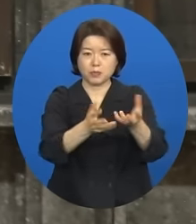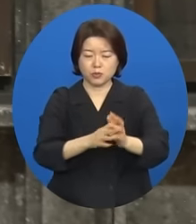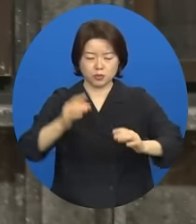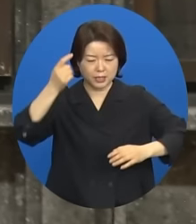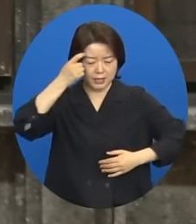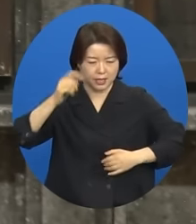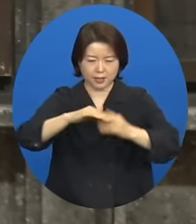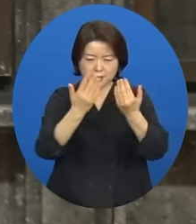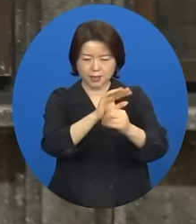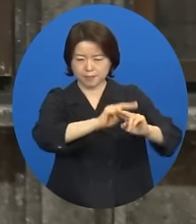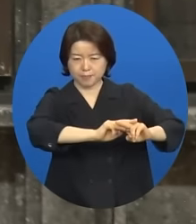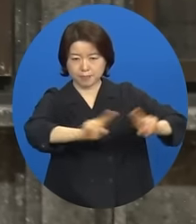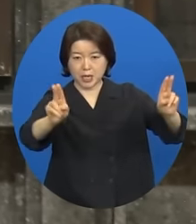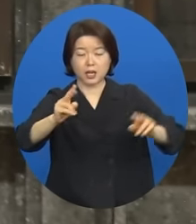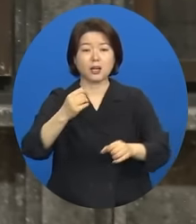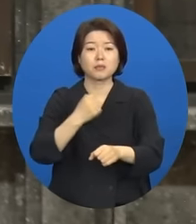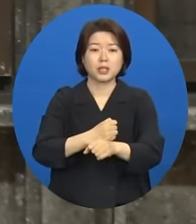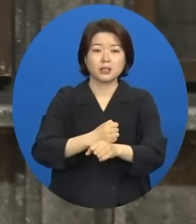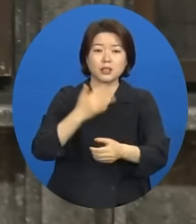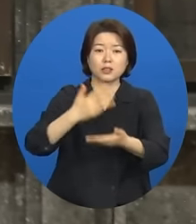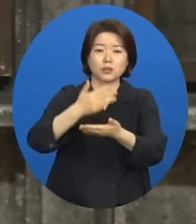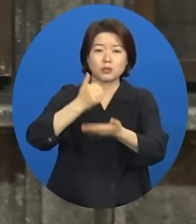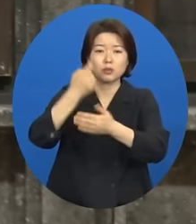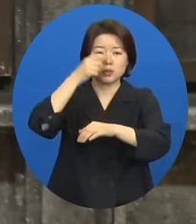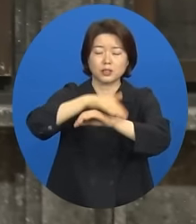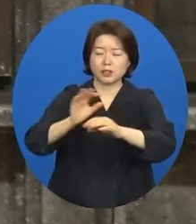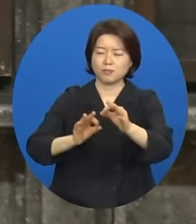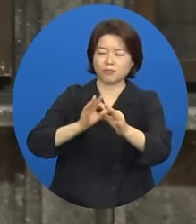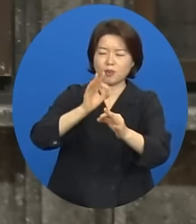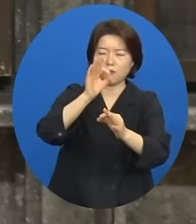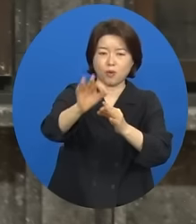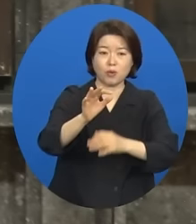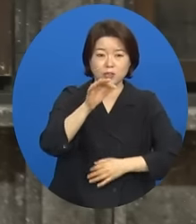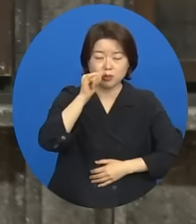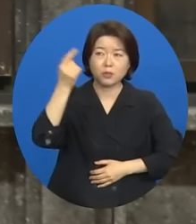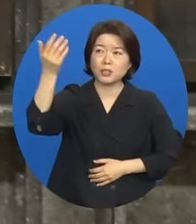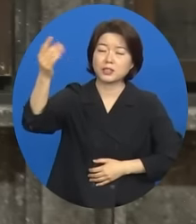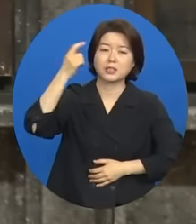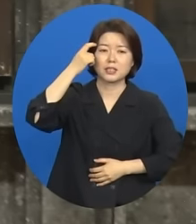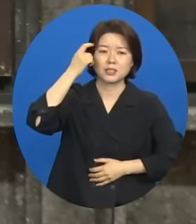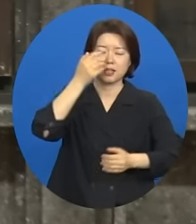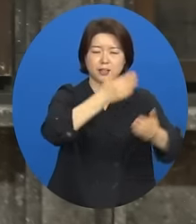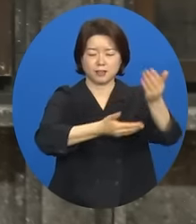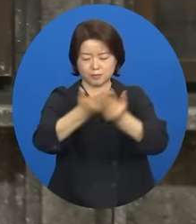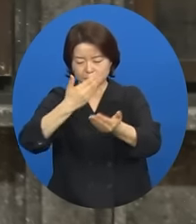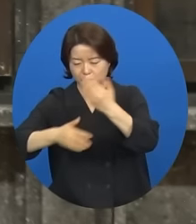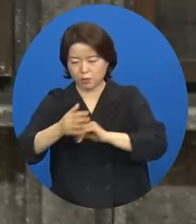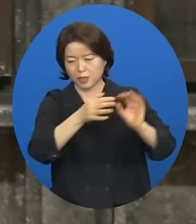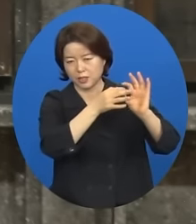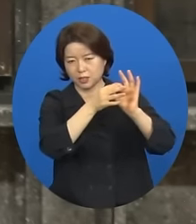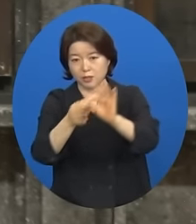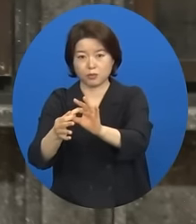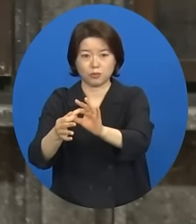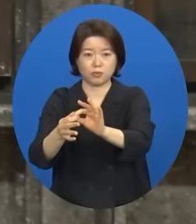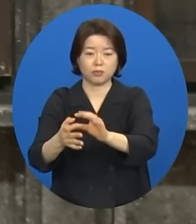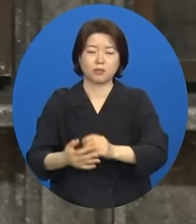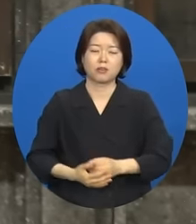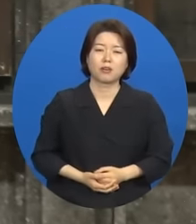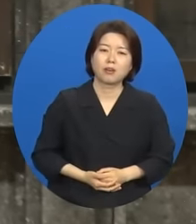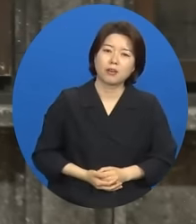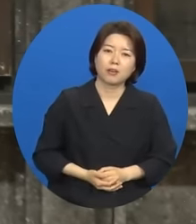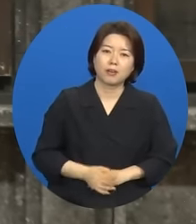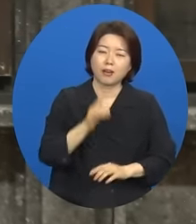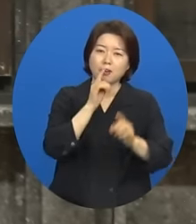사상을 무효하게 하시도다. 여호와의 계획은 영원히 서고 그의 생각은 대대에 이르리로다.